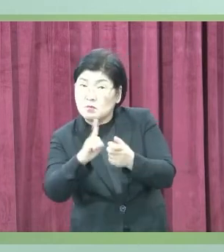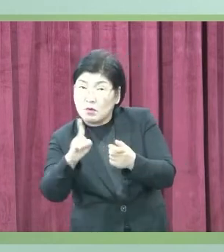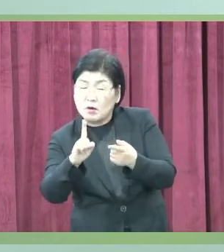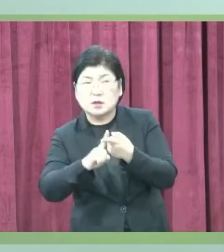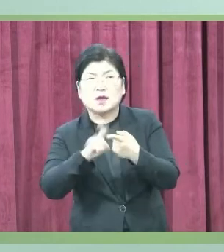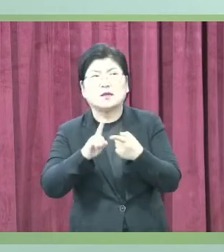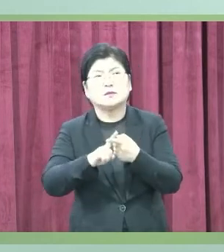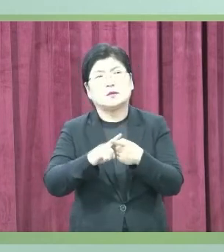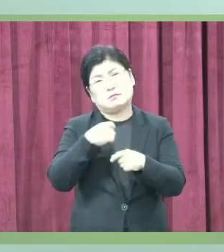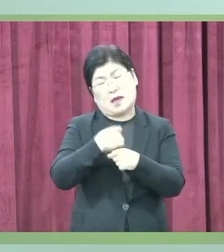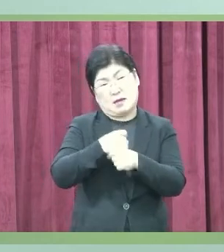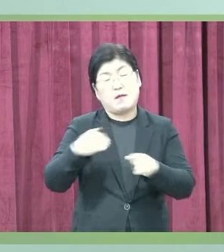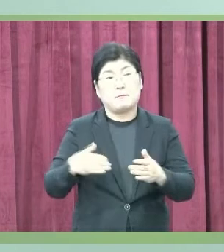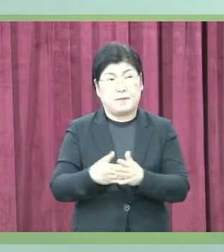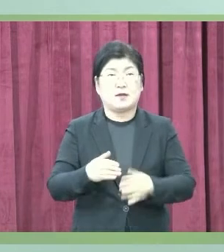보았습니다.